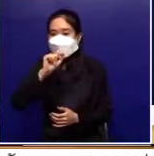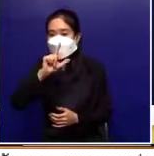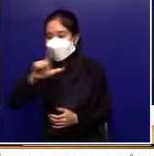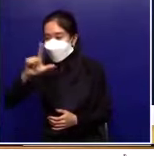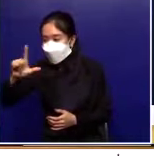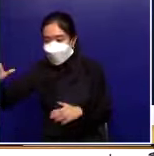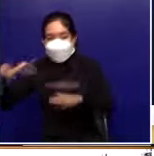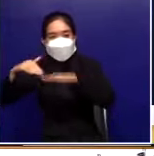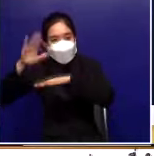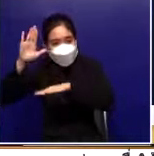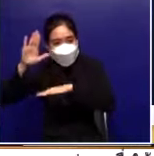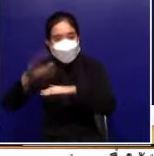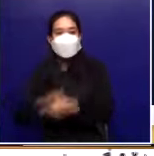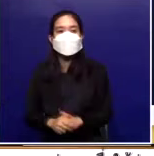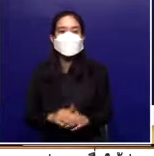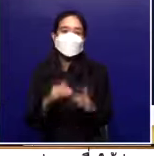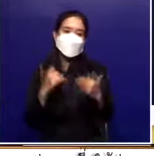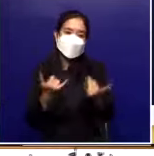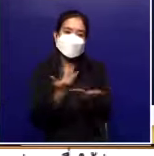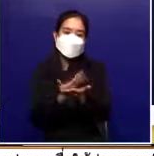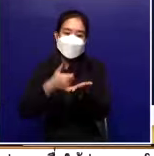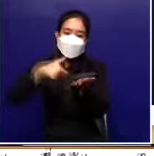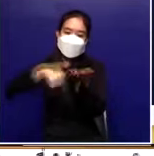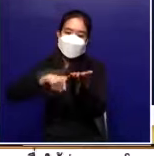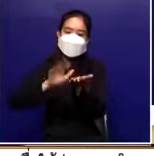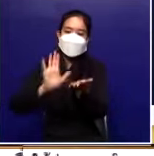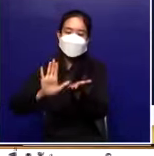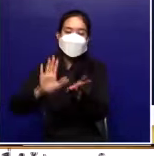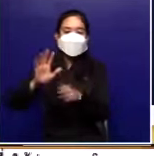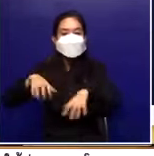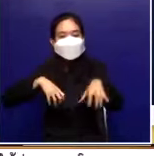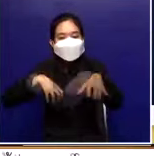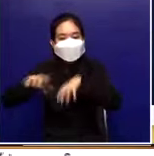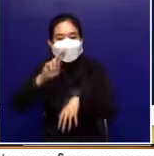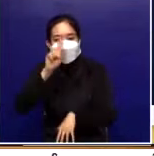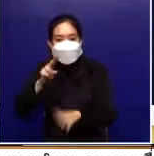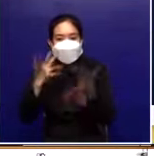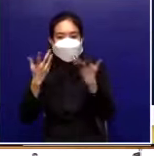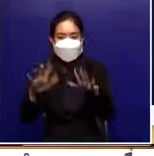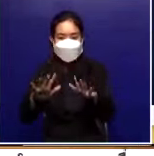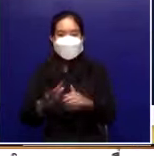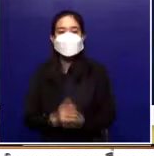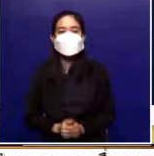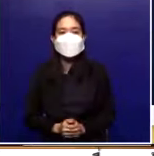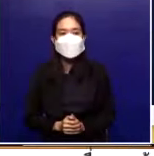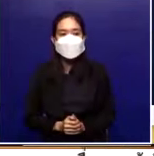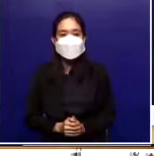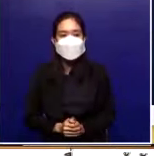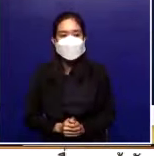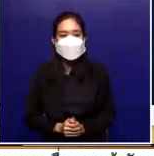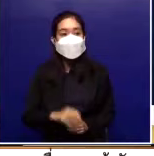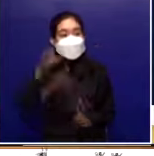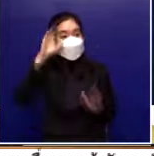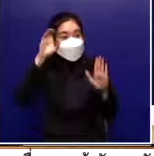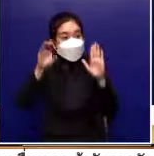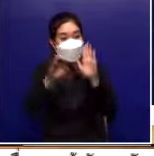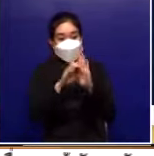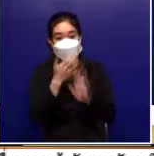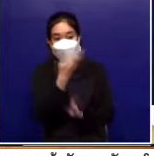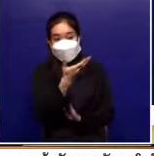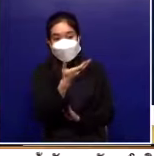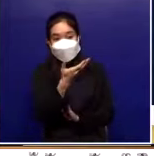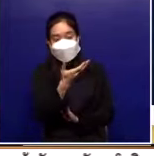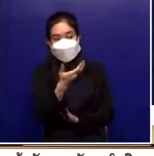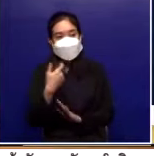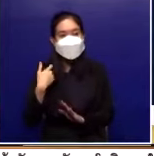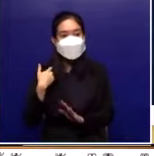นี่ยท่านประธานครับท่านประธานเลยมองเห็นไหมฮะว่าภาคพิสดารปี7นักกู้แห่งลุ่มแม่น้ำเ